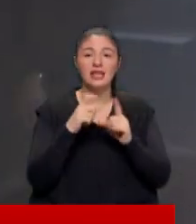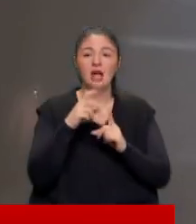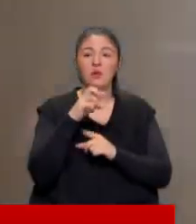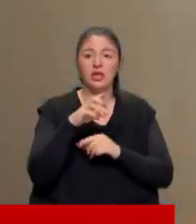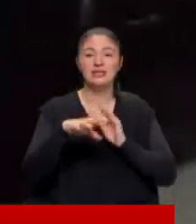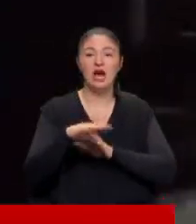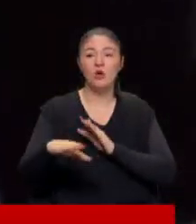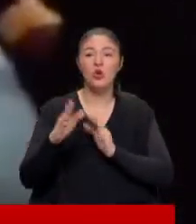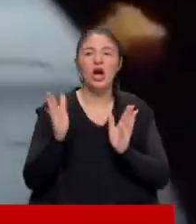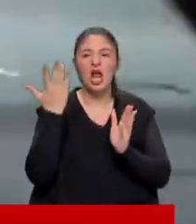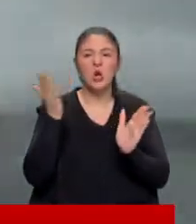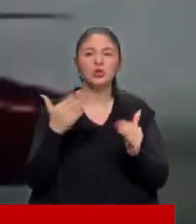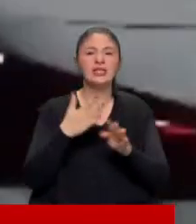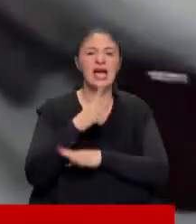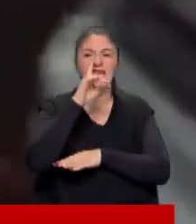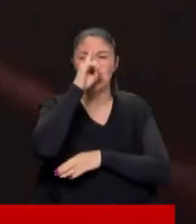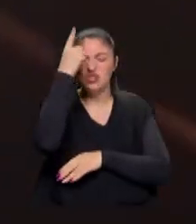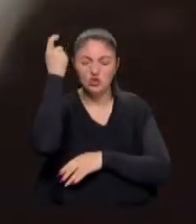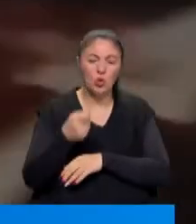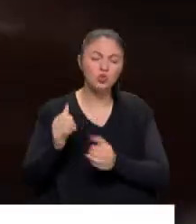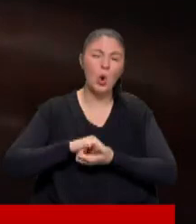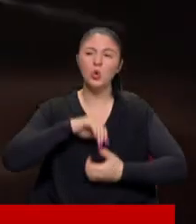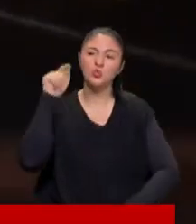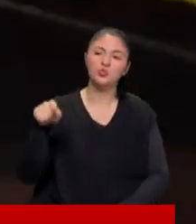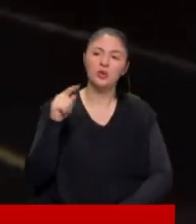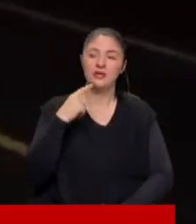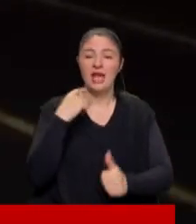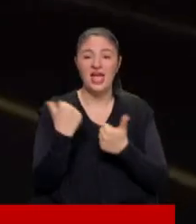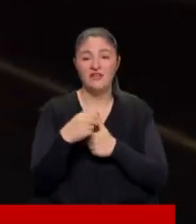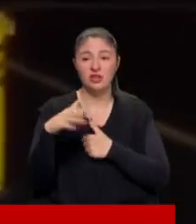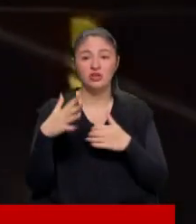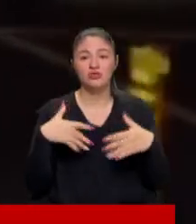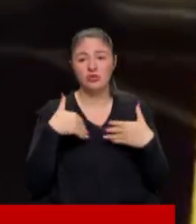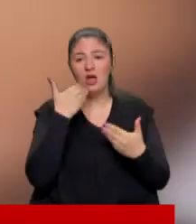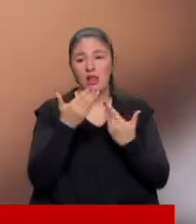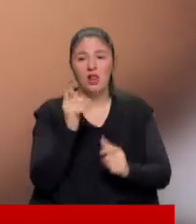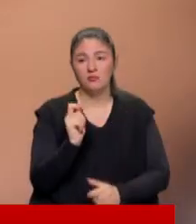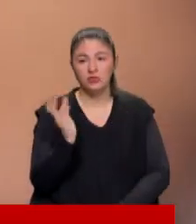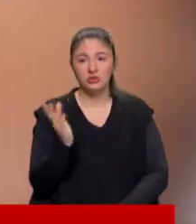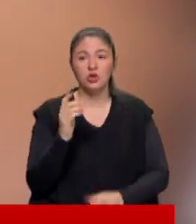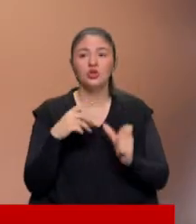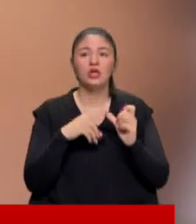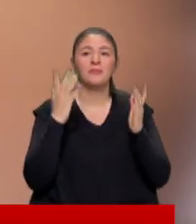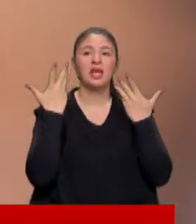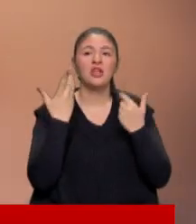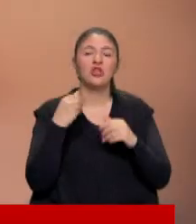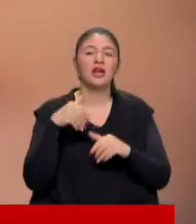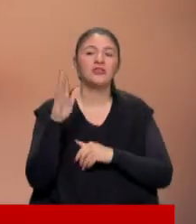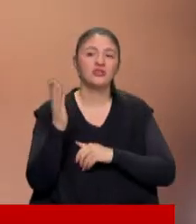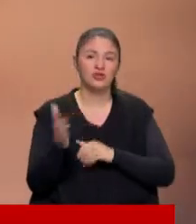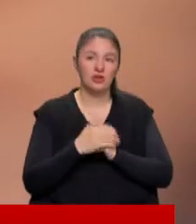sağ kolu, kara kutusu, tek gerçek dostum dediği Şule'nin evleneceğini coşkuyla paylaşmıştı. Şule'm gelin oluyor